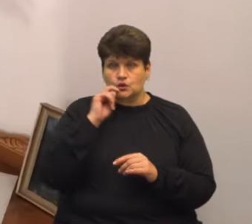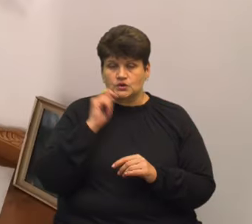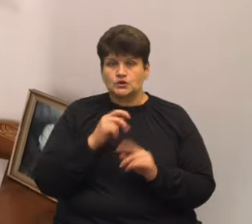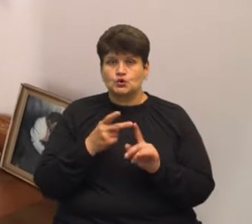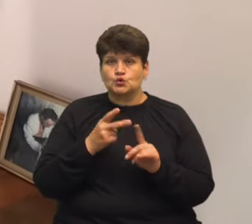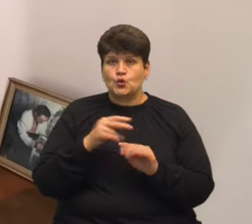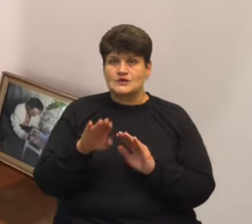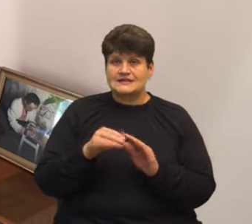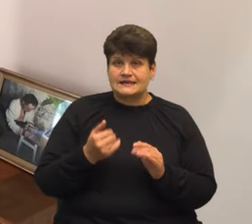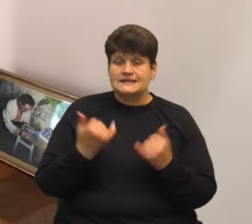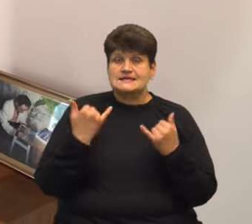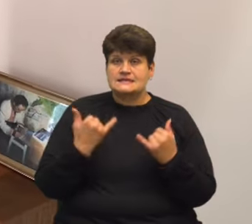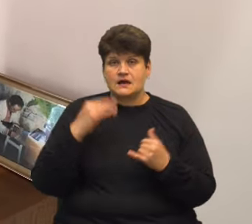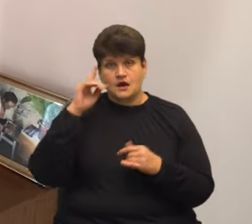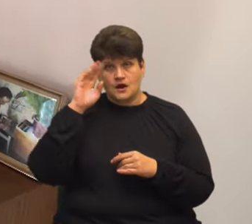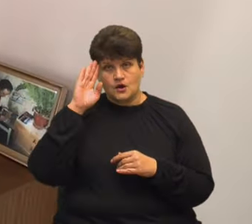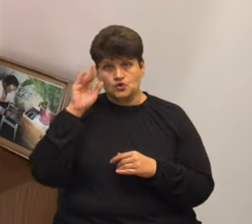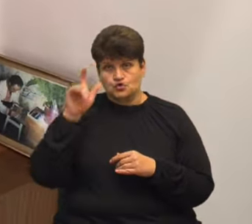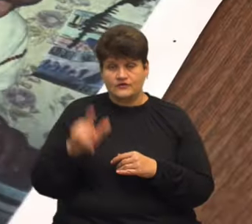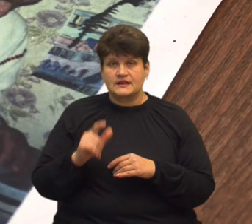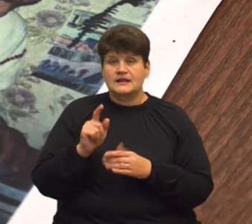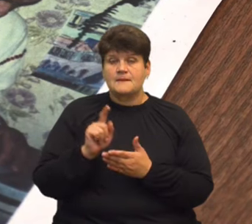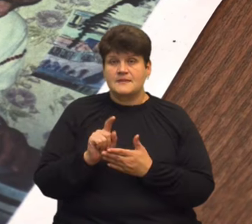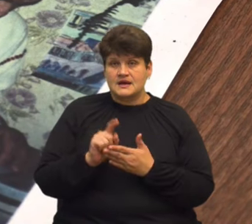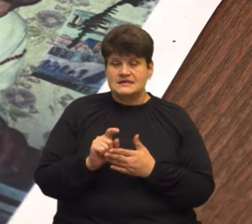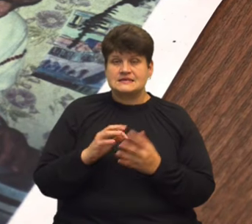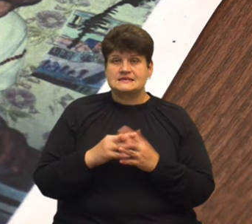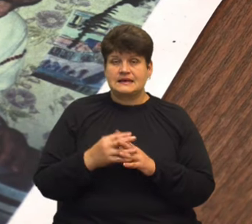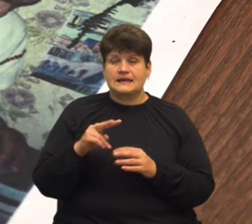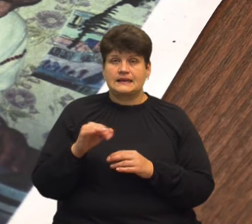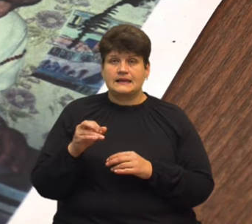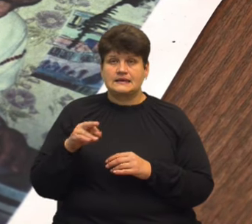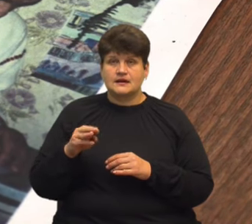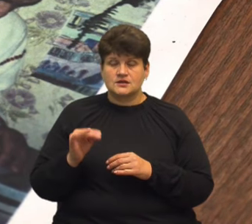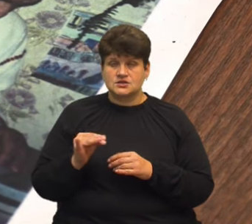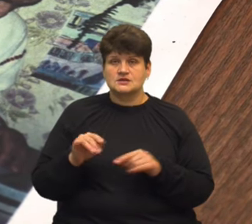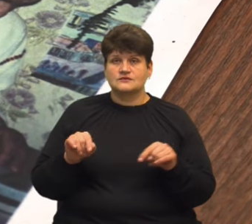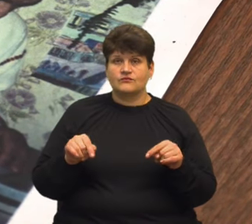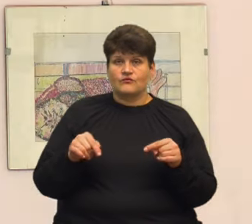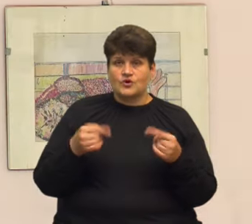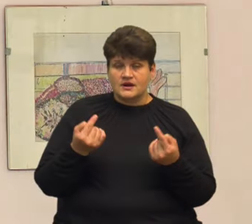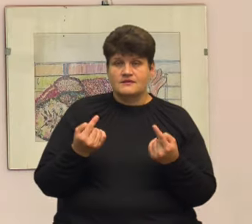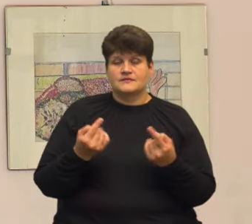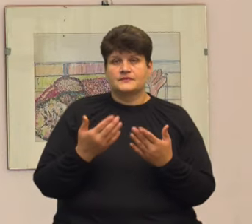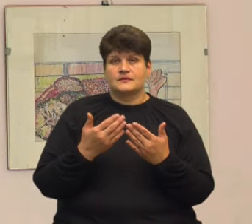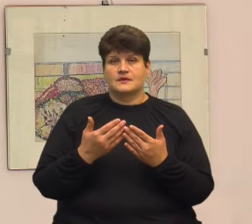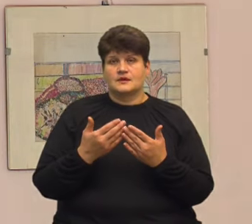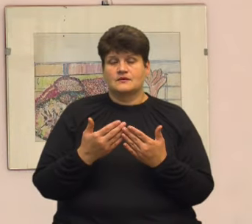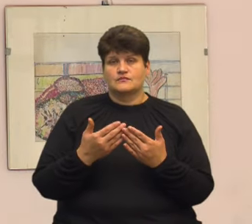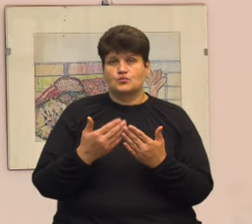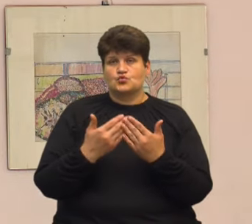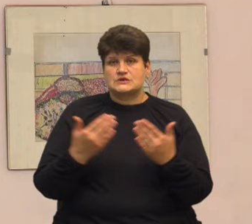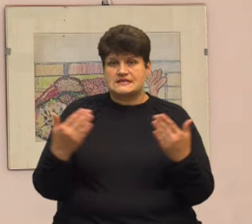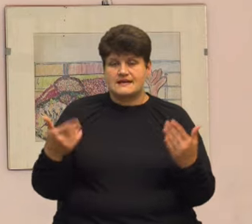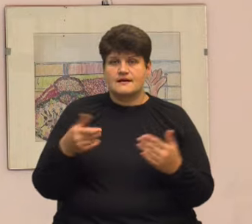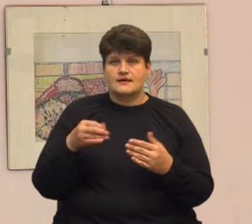2-го скликання. Зараз чоловік на пенсії. У селі Летячі він створив на честь брата, який мав синдром Дауна, музей «Галерея Богдана». Там